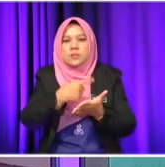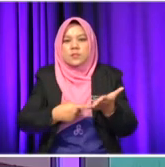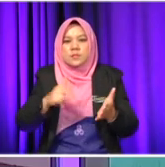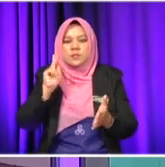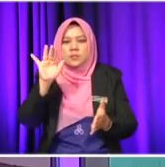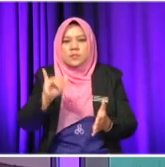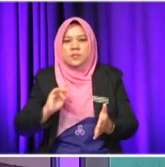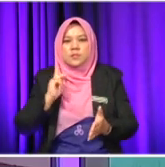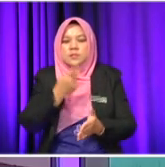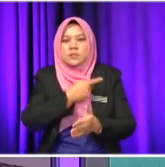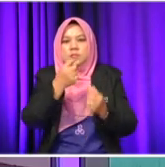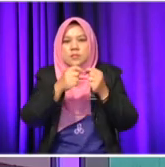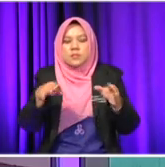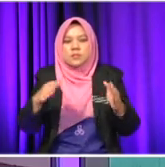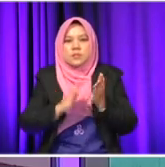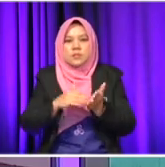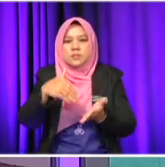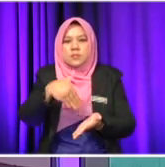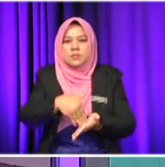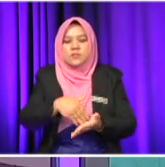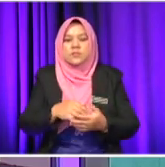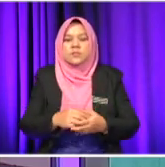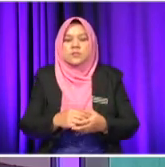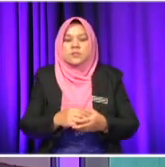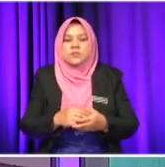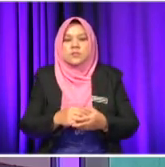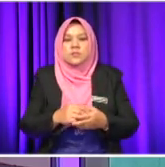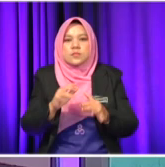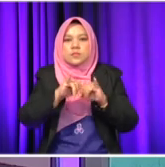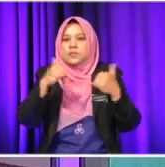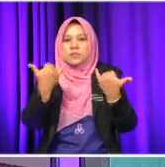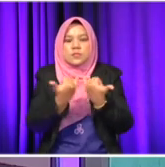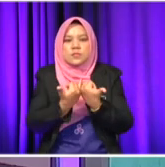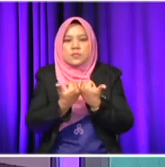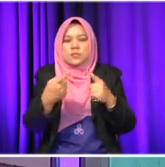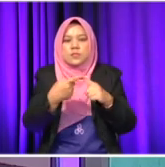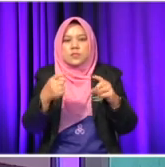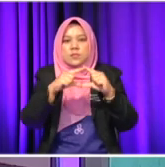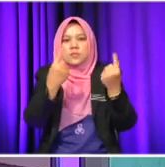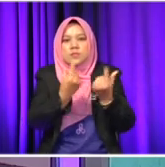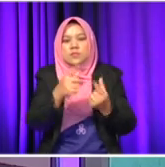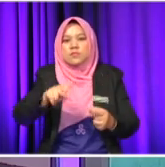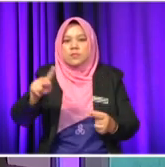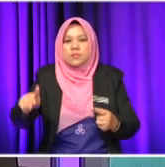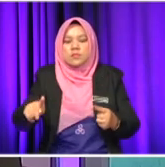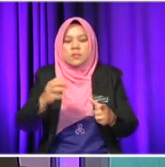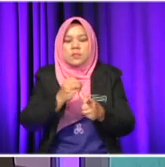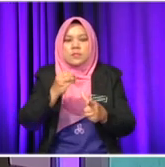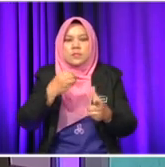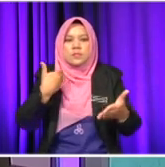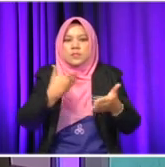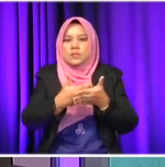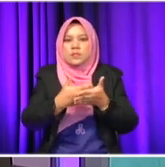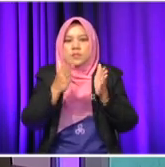bangunkan kepada orang ramai tidak kiri lah masyarakat yang terlibat daripada gulungan kanak-kanak hingga lah ke orang